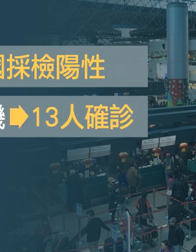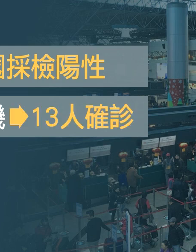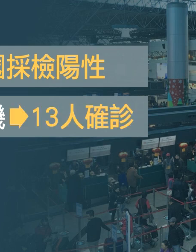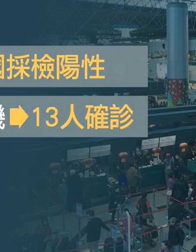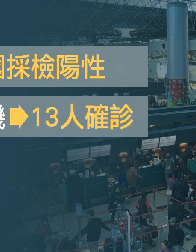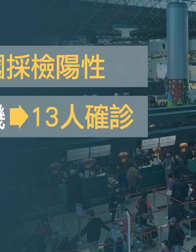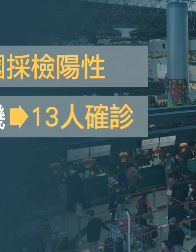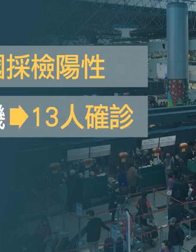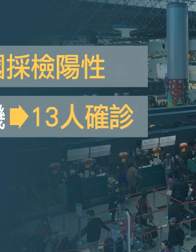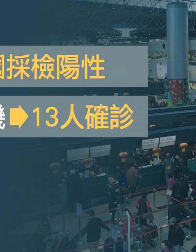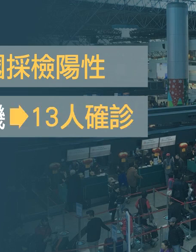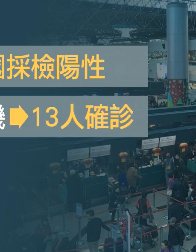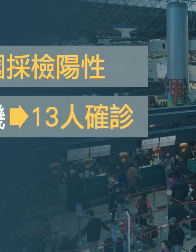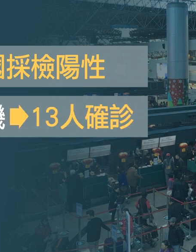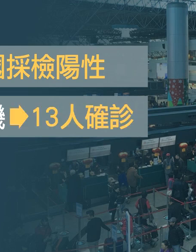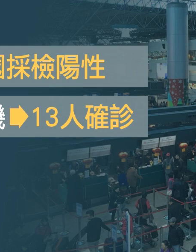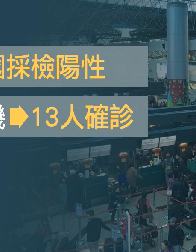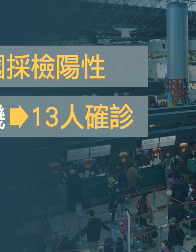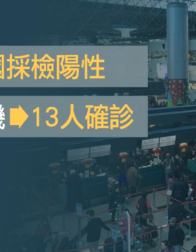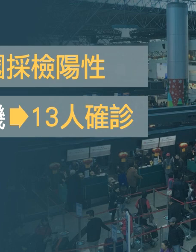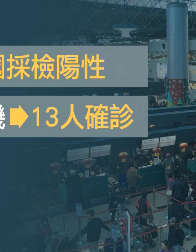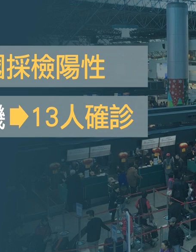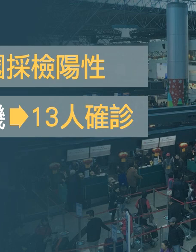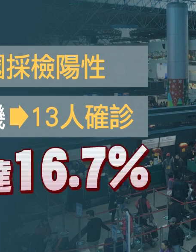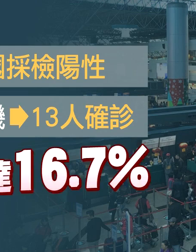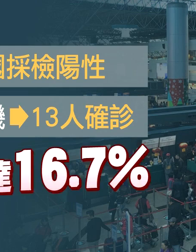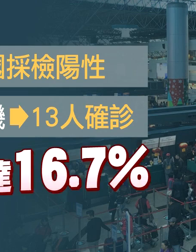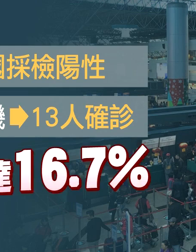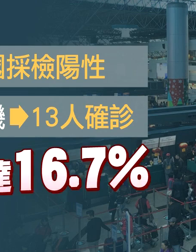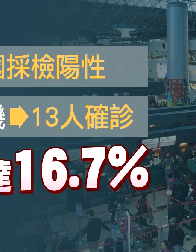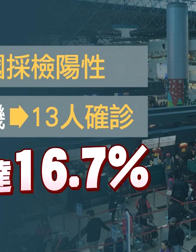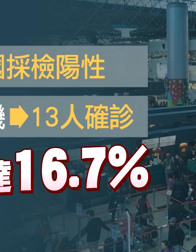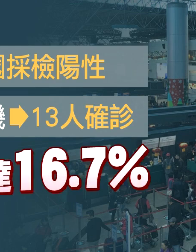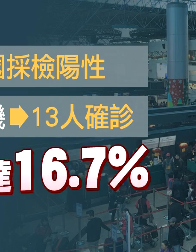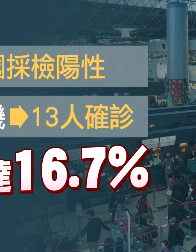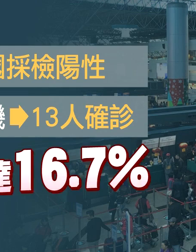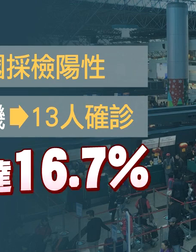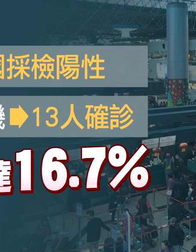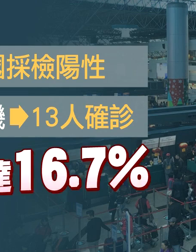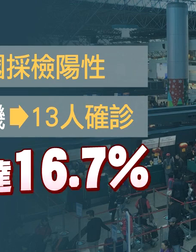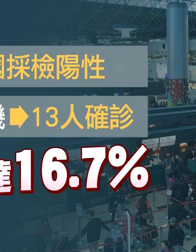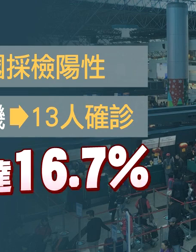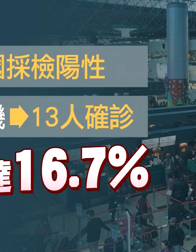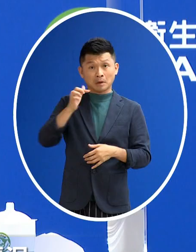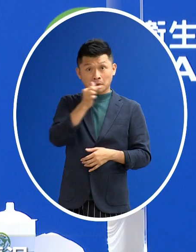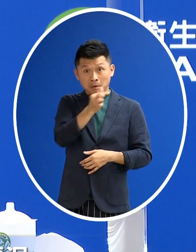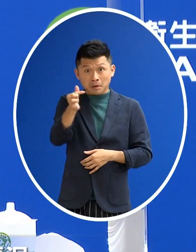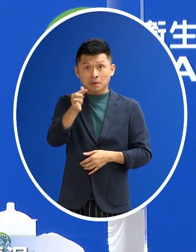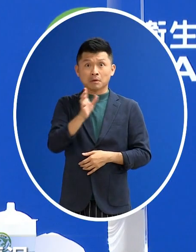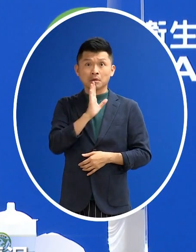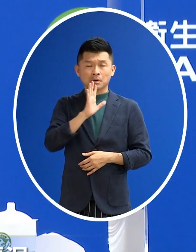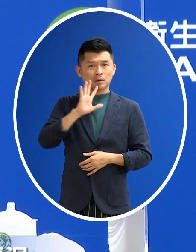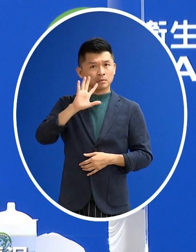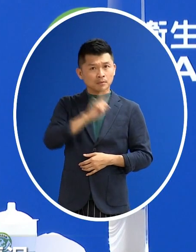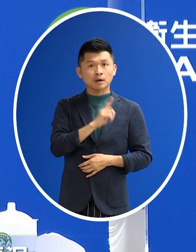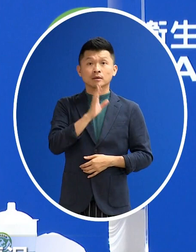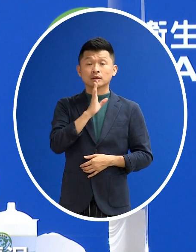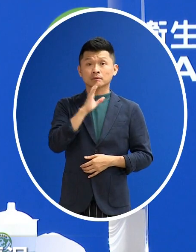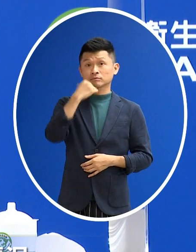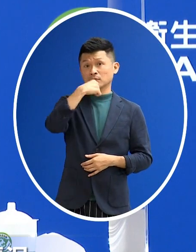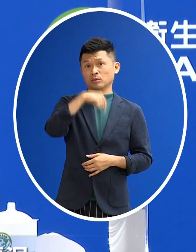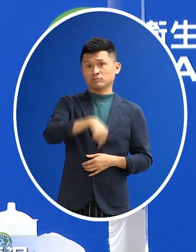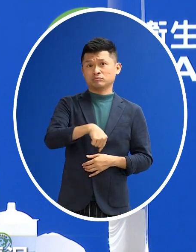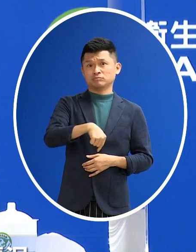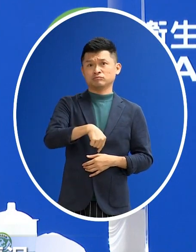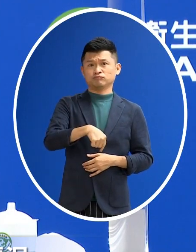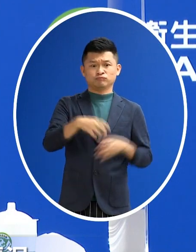飞往菲律宾后，共计13人被确诊，阳性率高达16.7%。 这些案例在台湾并没